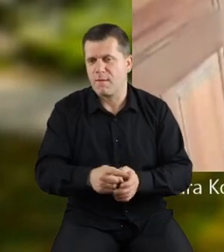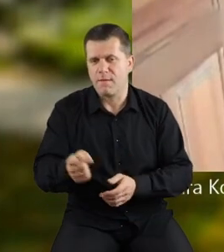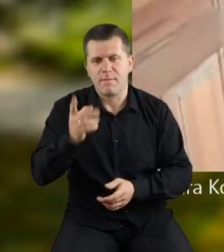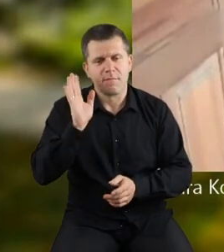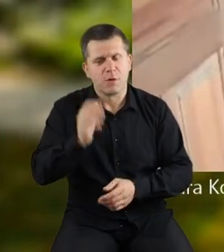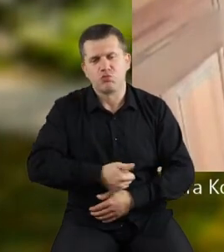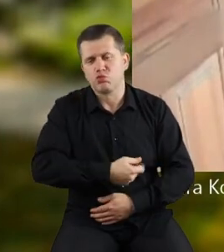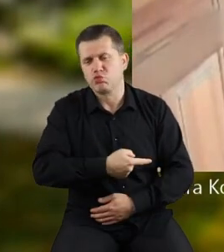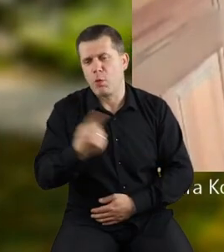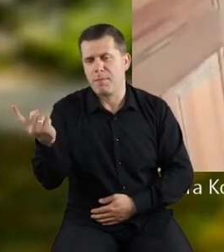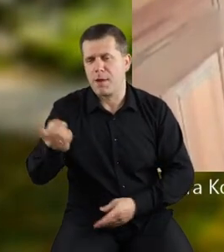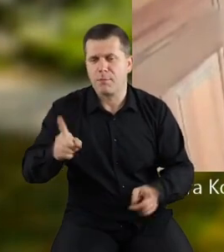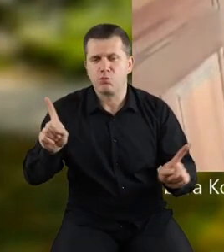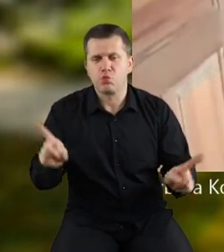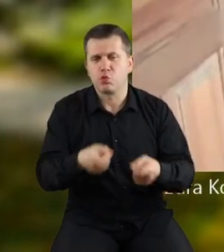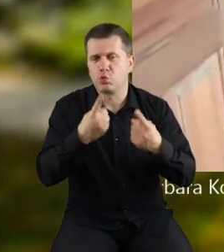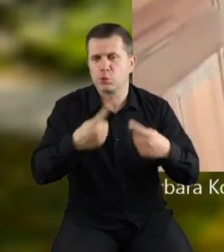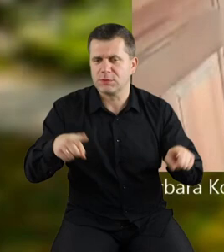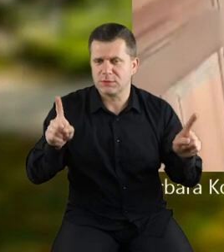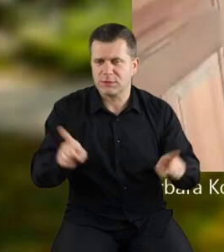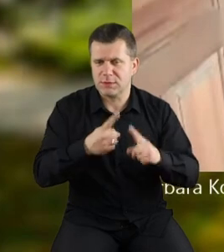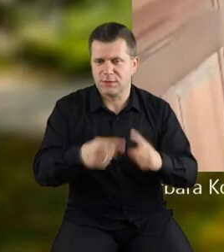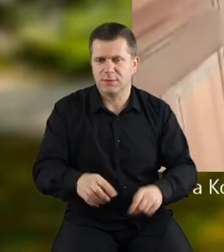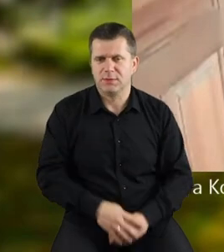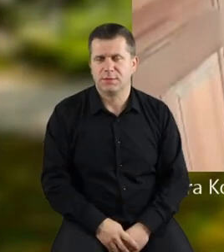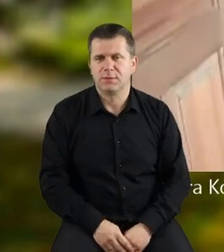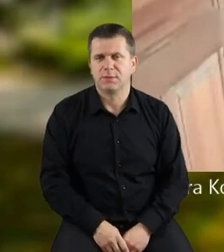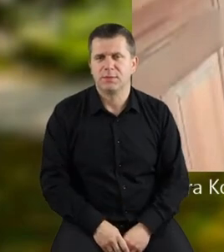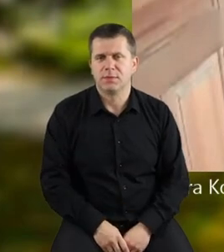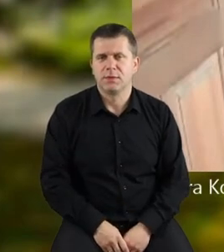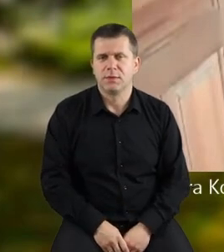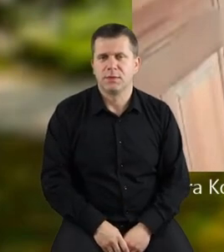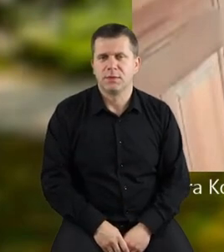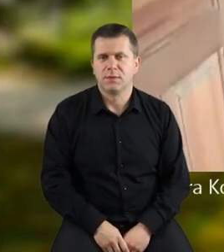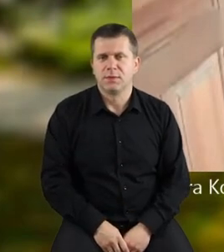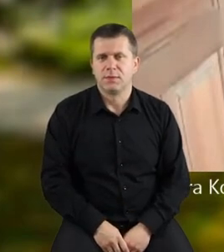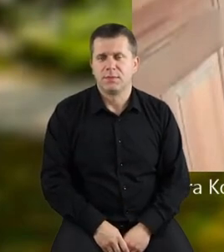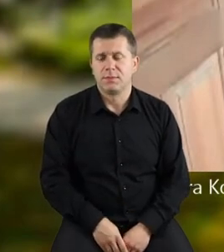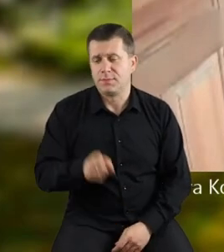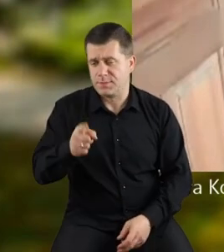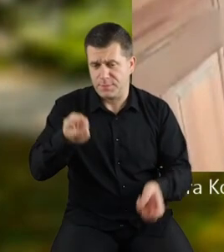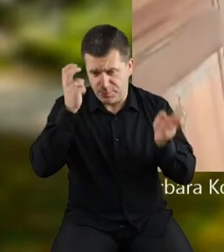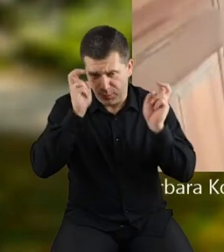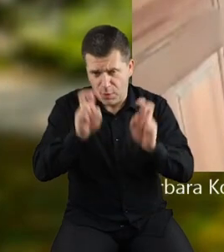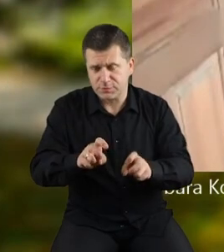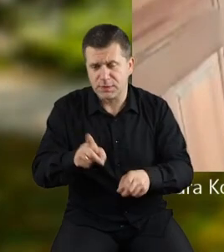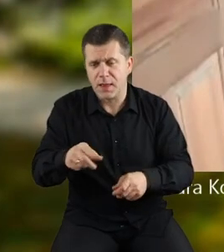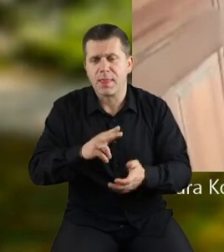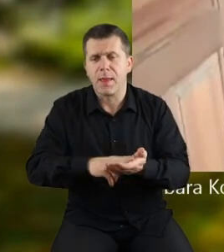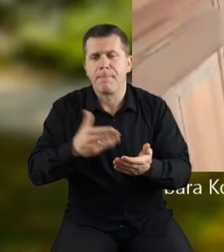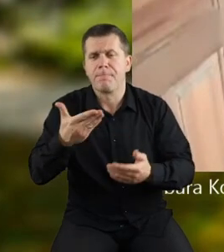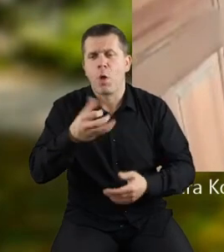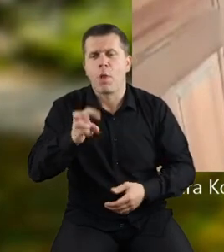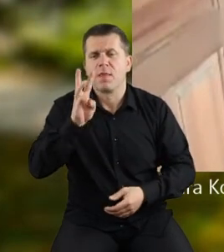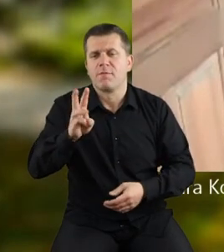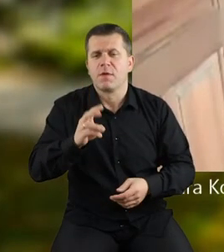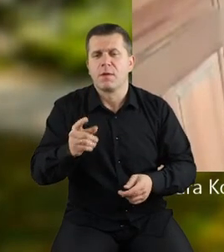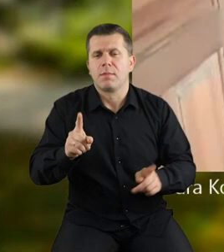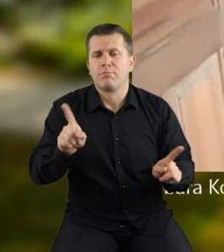tendencja do fantastycznej muzyki, która jest powstaje na